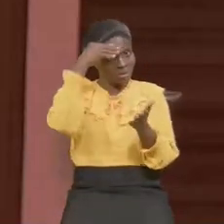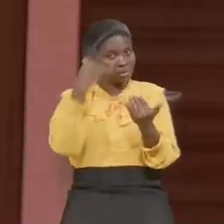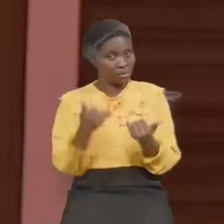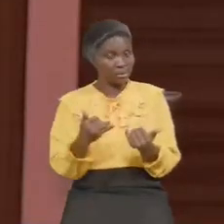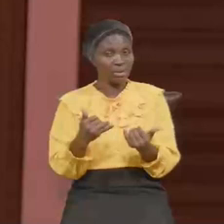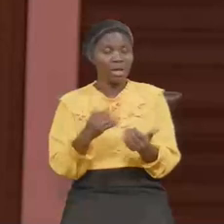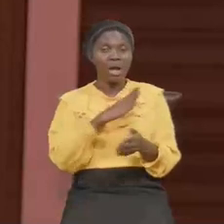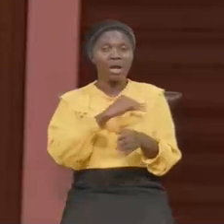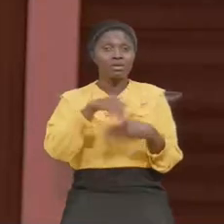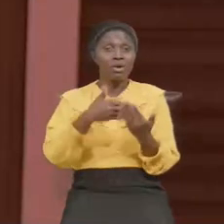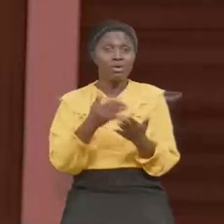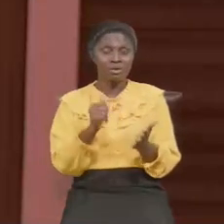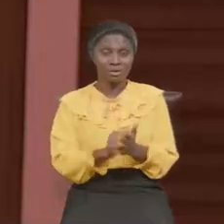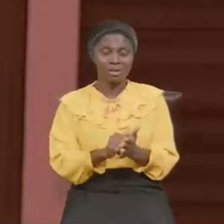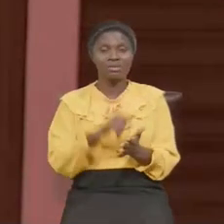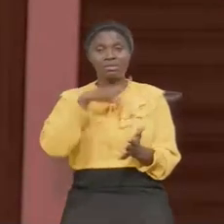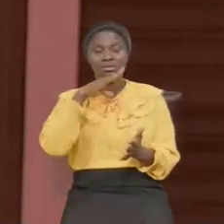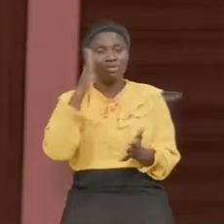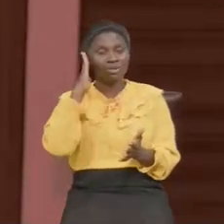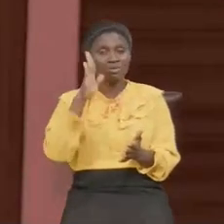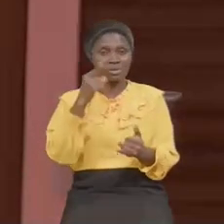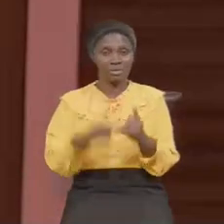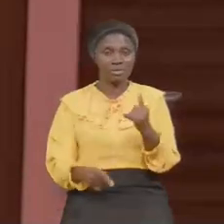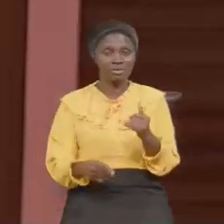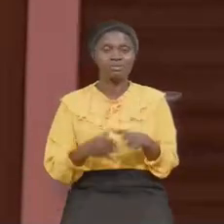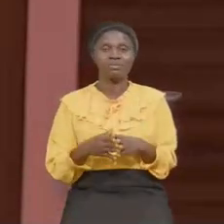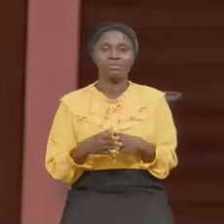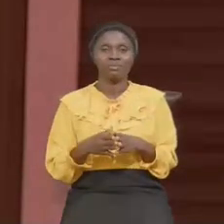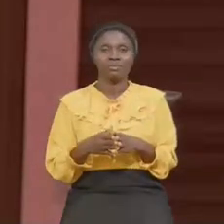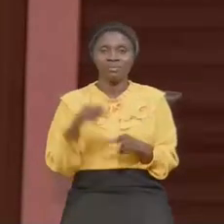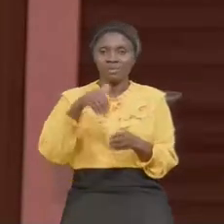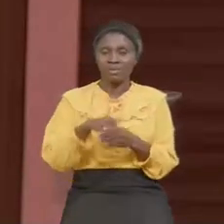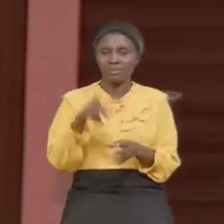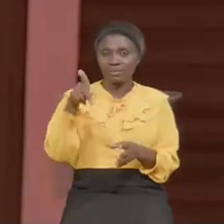corruption prendra fin. Voyons Psaume 53,